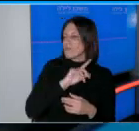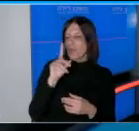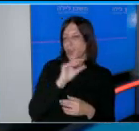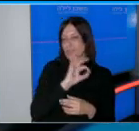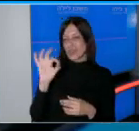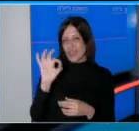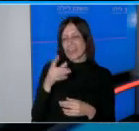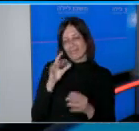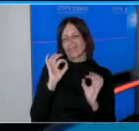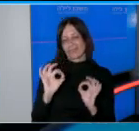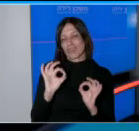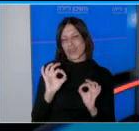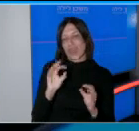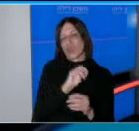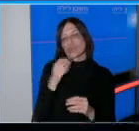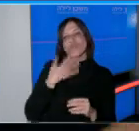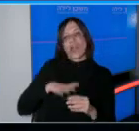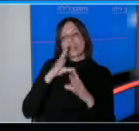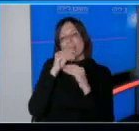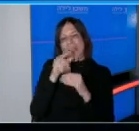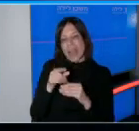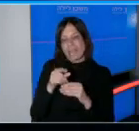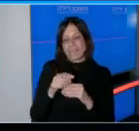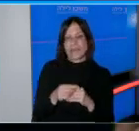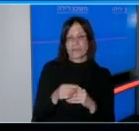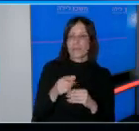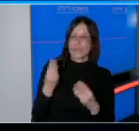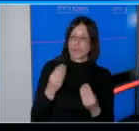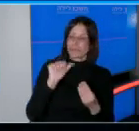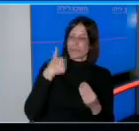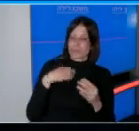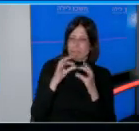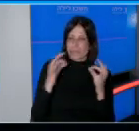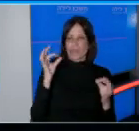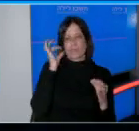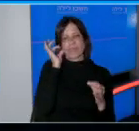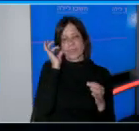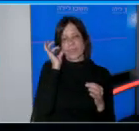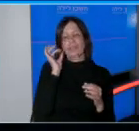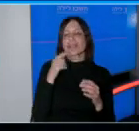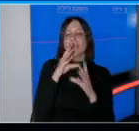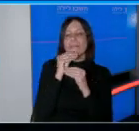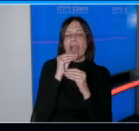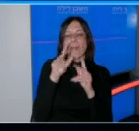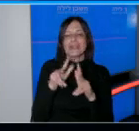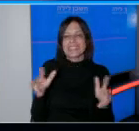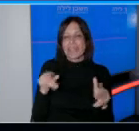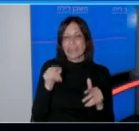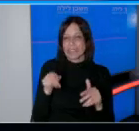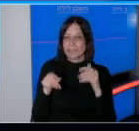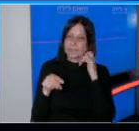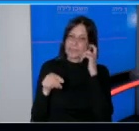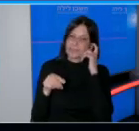מצוין. זה בדיוק העניין שאני רוצה לדבר עליו. אז ברשותך, אני אתחיל איתך. בואי רגע נדבר על הסיטואציה הזאת, כי